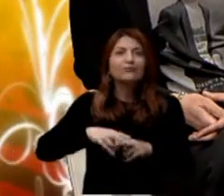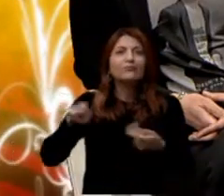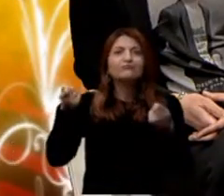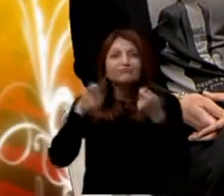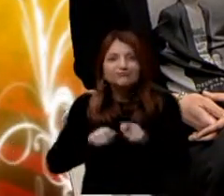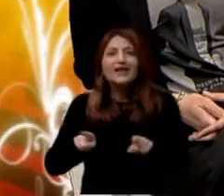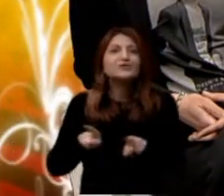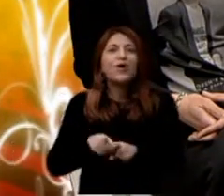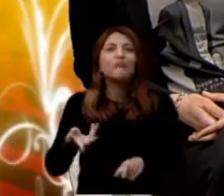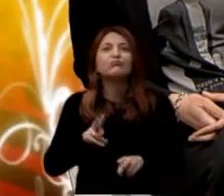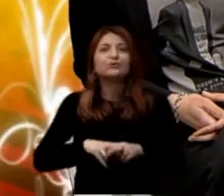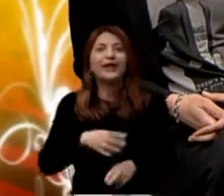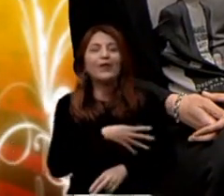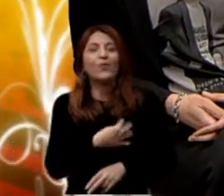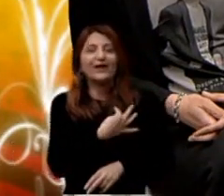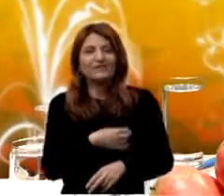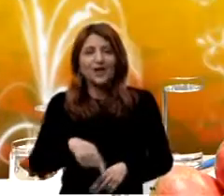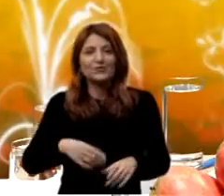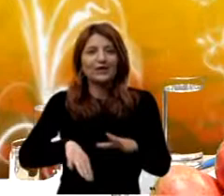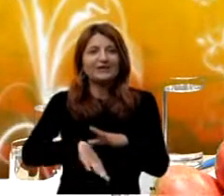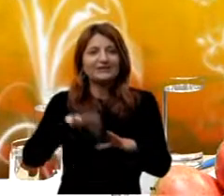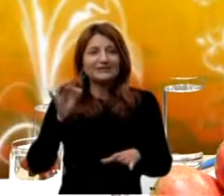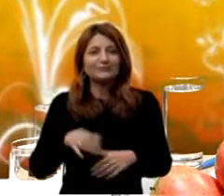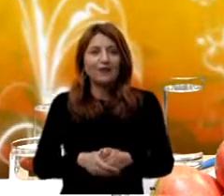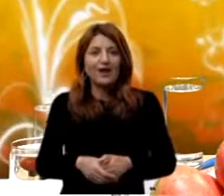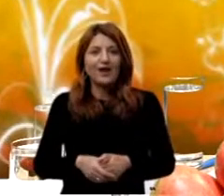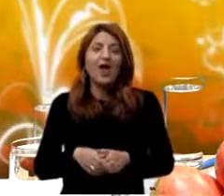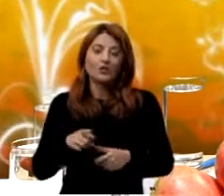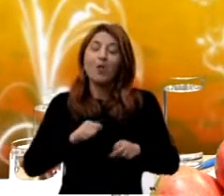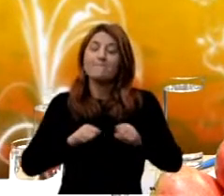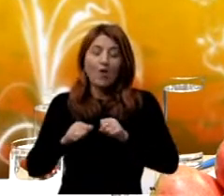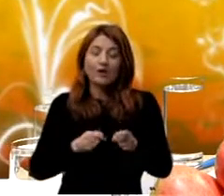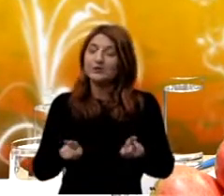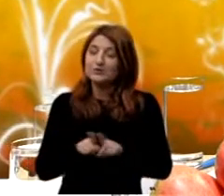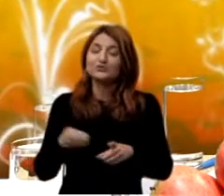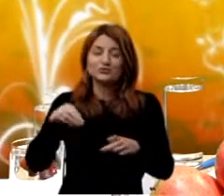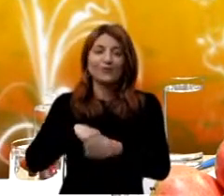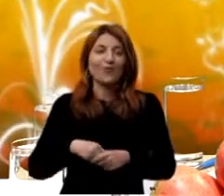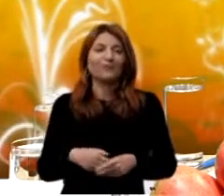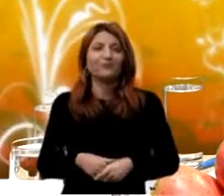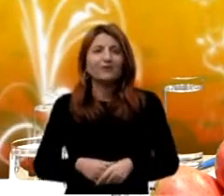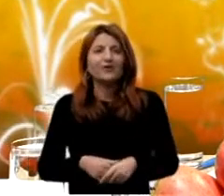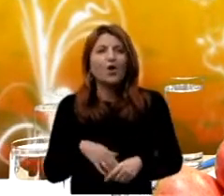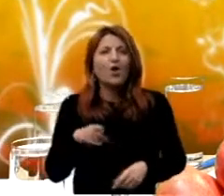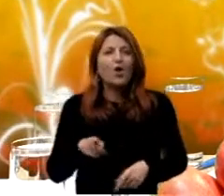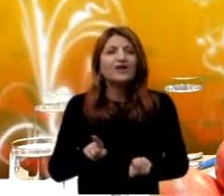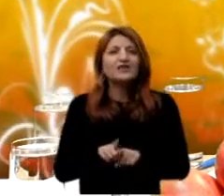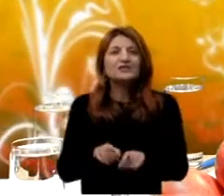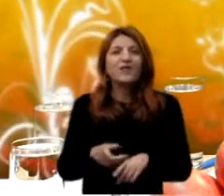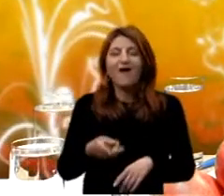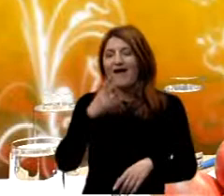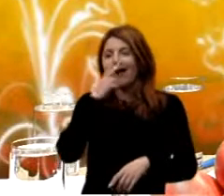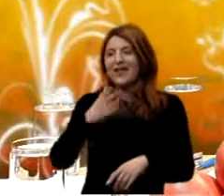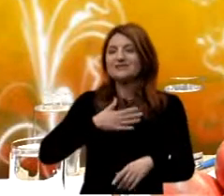izborima u Hrvatskoj. Ne samo o izborima, da ne idemo u politiku, nego koji indirektno djeluju i na afinitete djece,